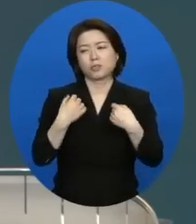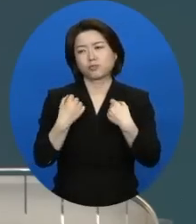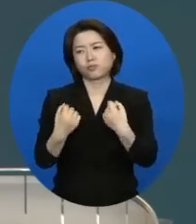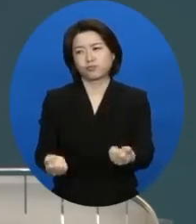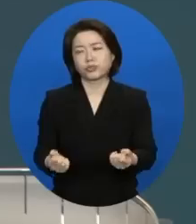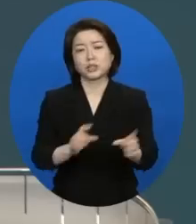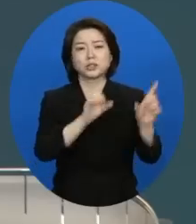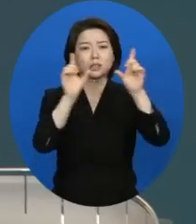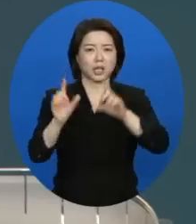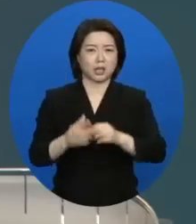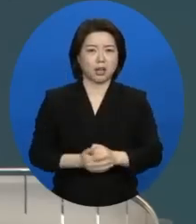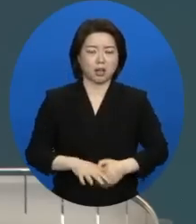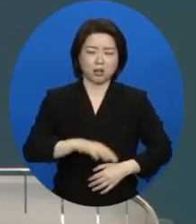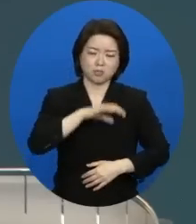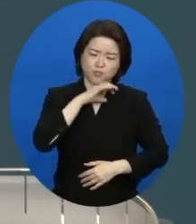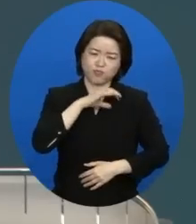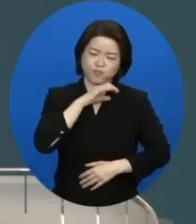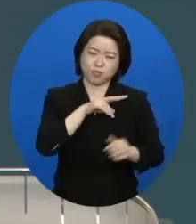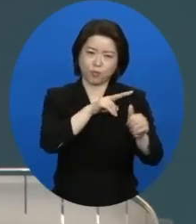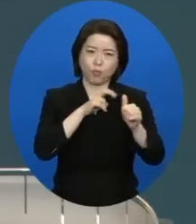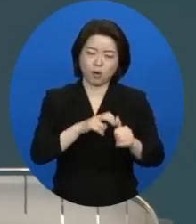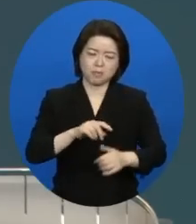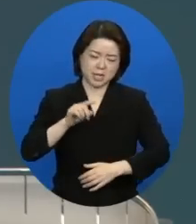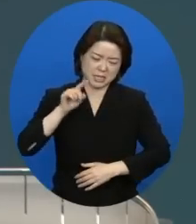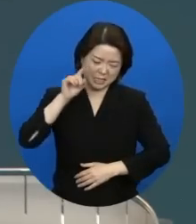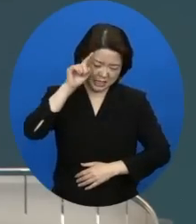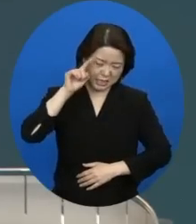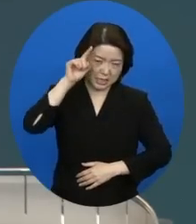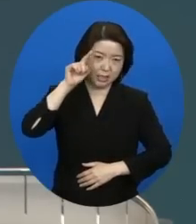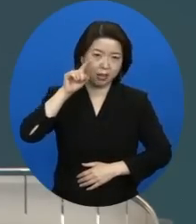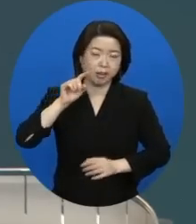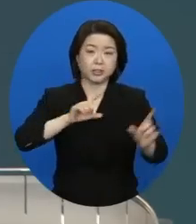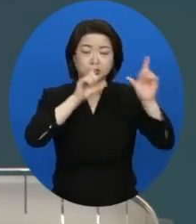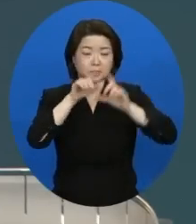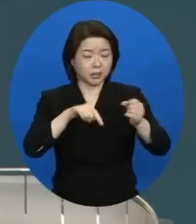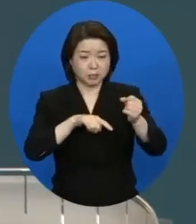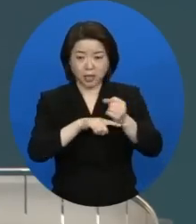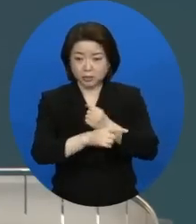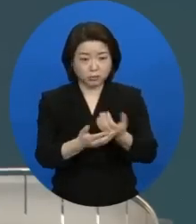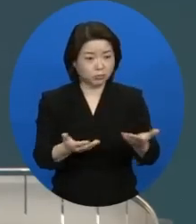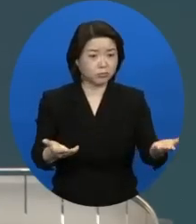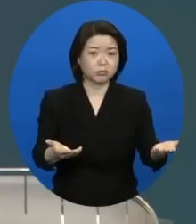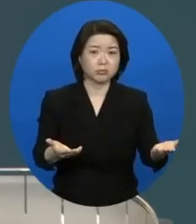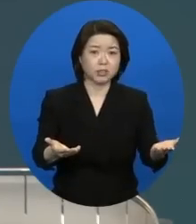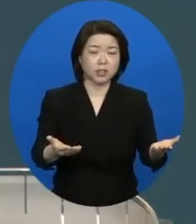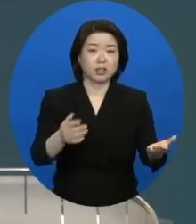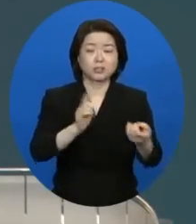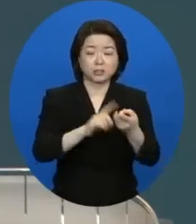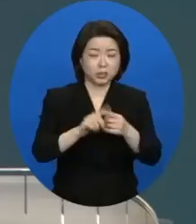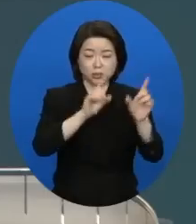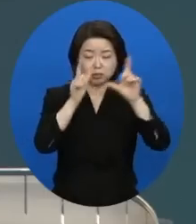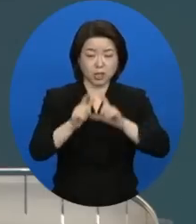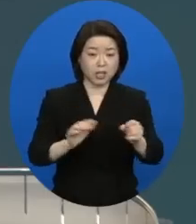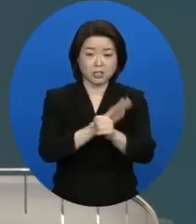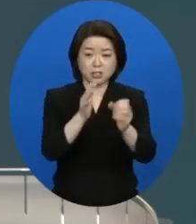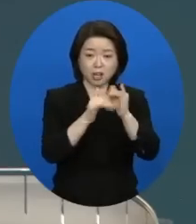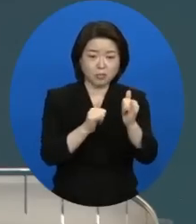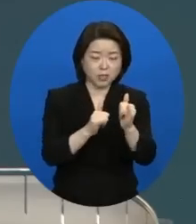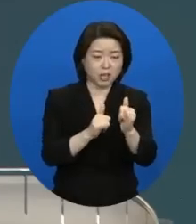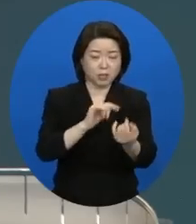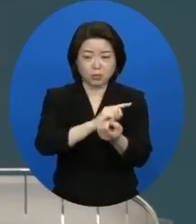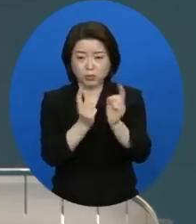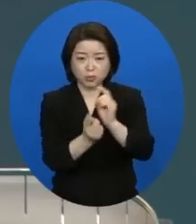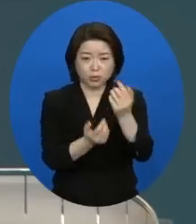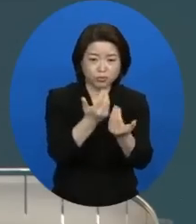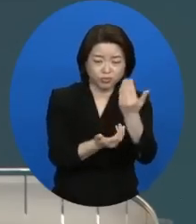거예요. 불평과 원망, 짜증, 삶의 의미를 잃어버리고 사랑하는 사람들끼리 서로 상처를